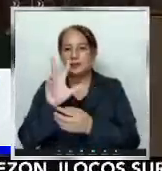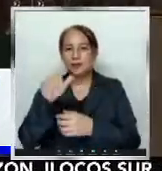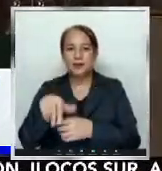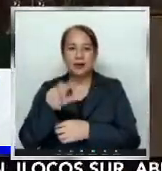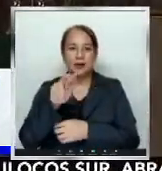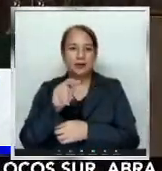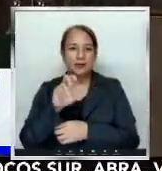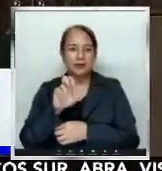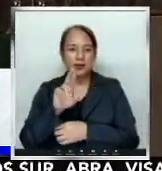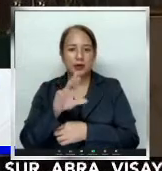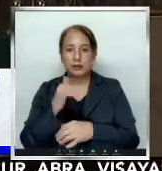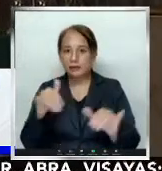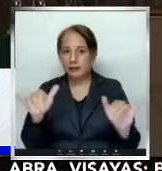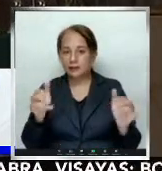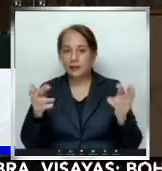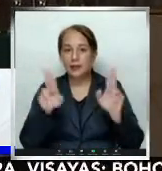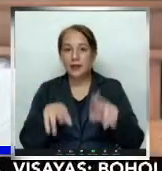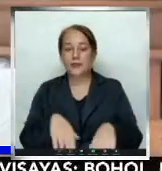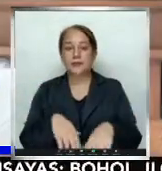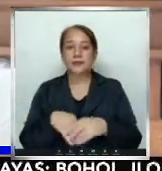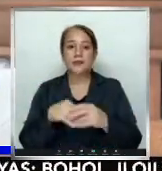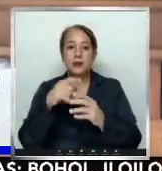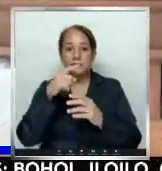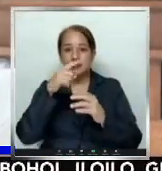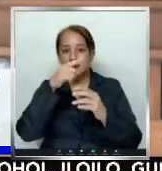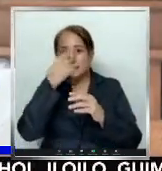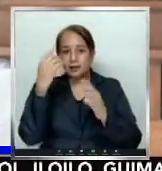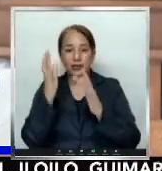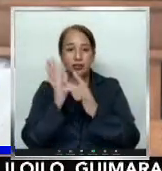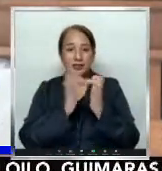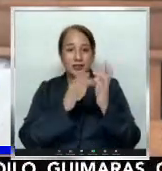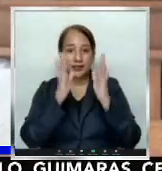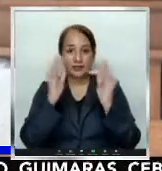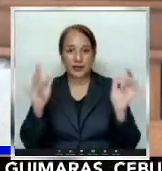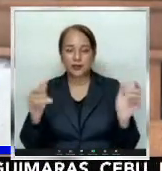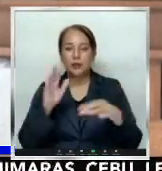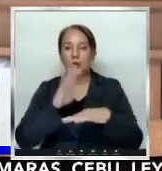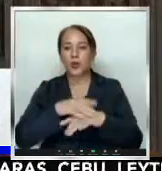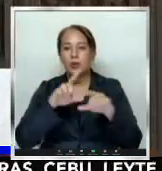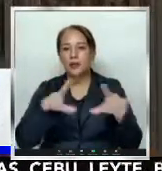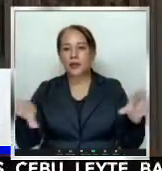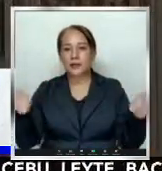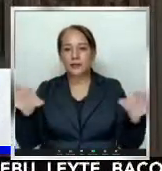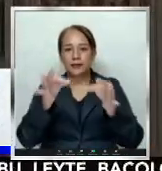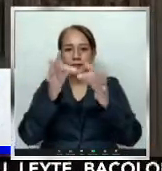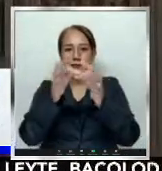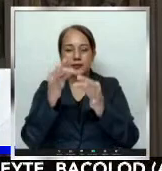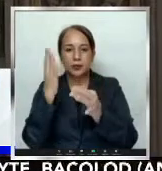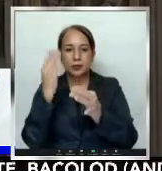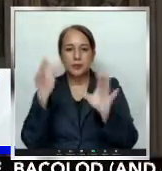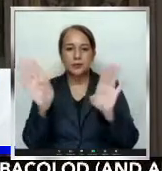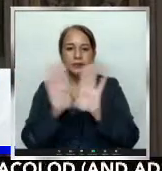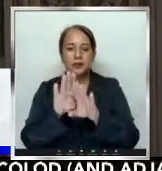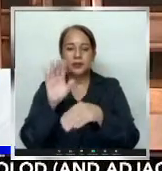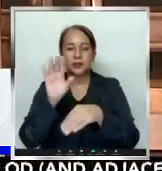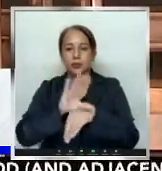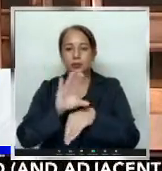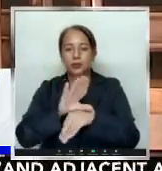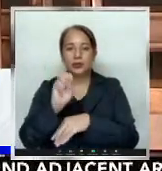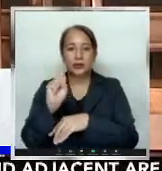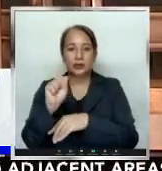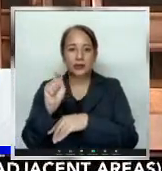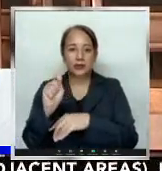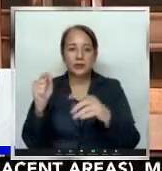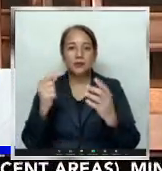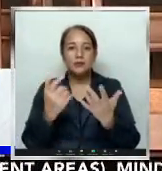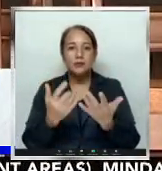ng nangyari kahapon sa pista ng itim na Nazareno, online na ang magiging misa dahil sarado ang simbahan sa Sabado at mismo ang